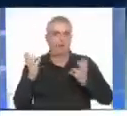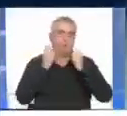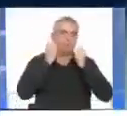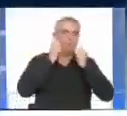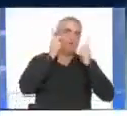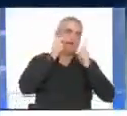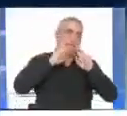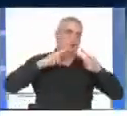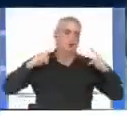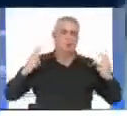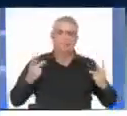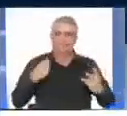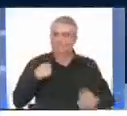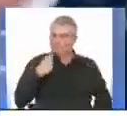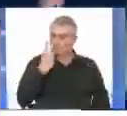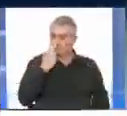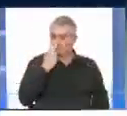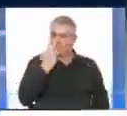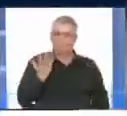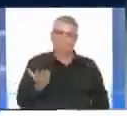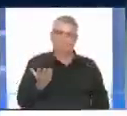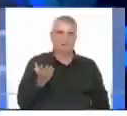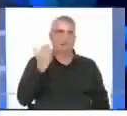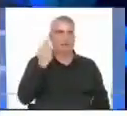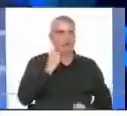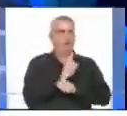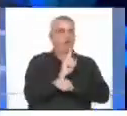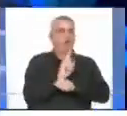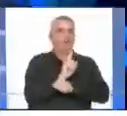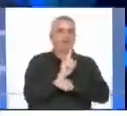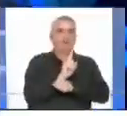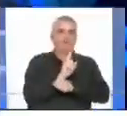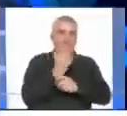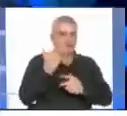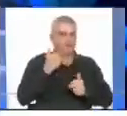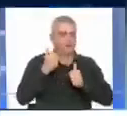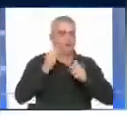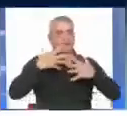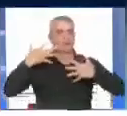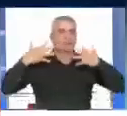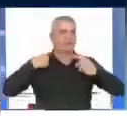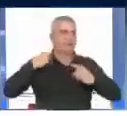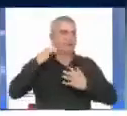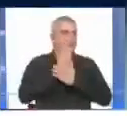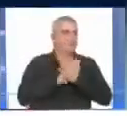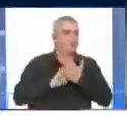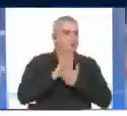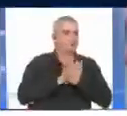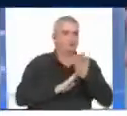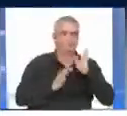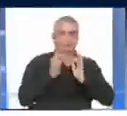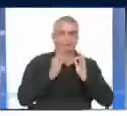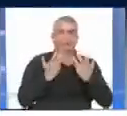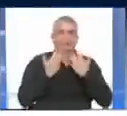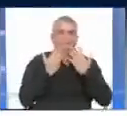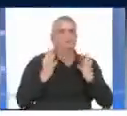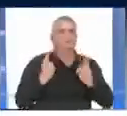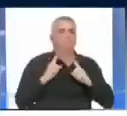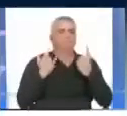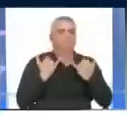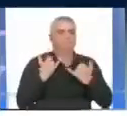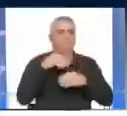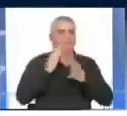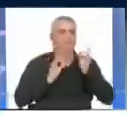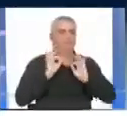מדהים, כל מיני כאלה. ואני מנסה, בוא, הייתה איזו תקופה, בערוצי התבלה, אני לא שומע שום דבר על המשפט. תאר לנו, מה קורה